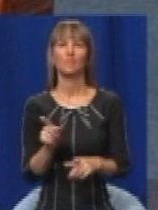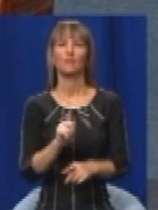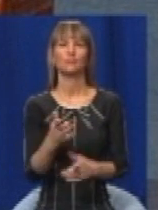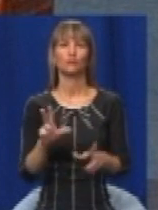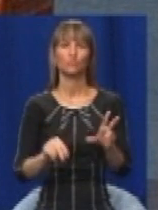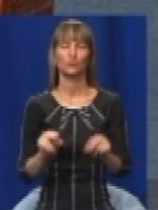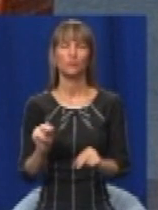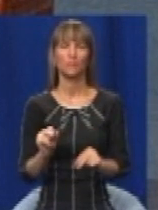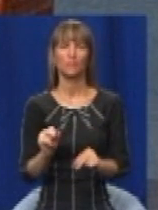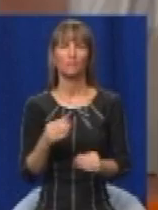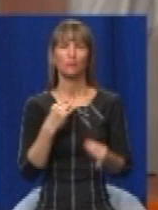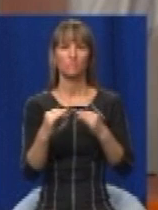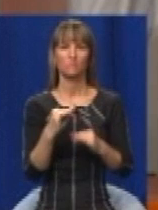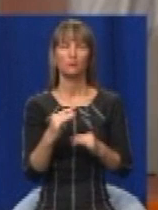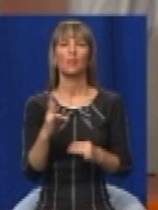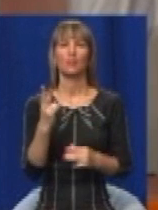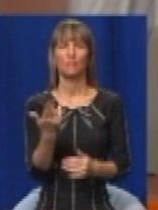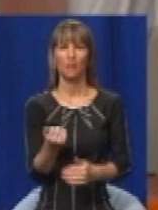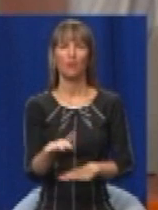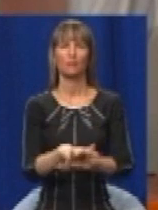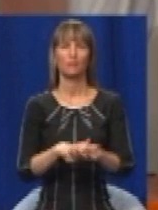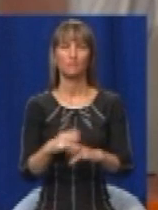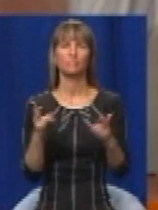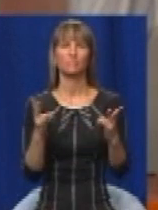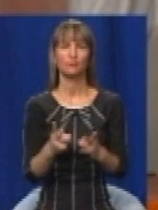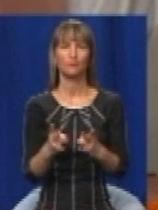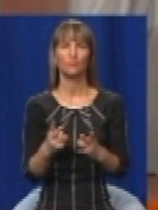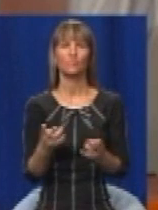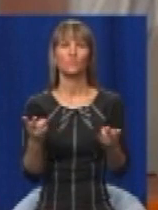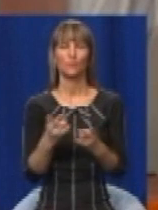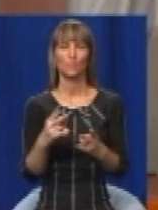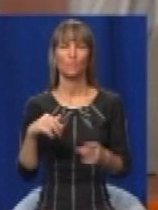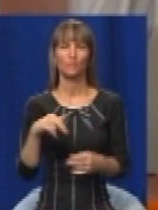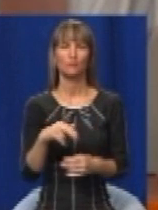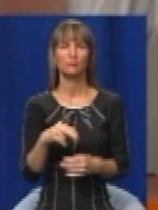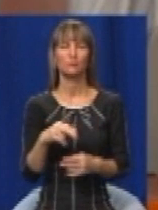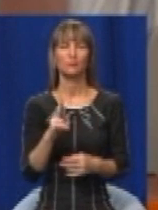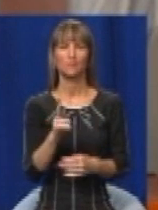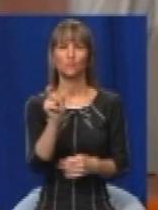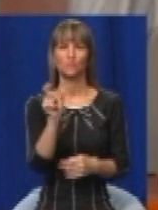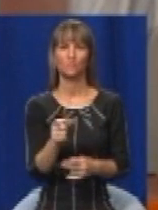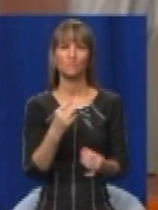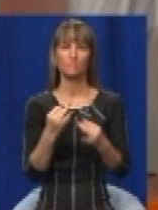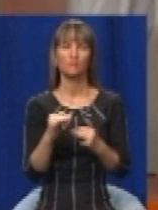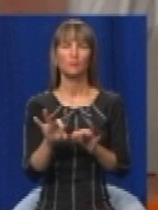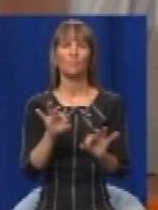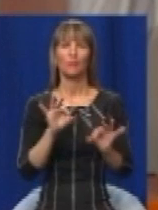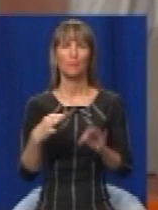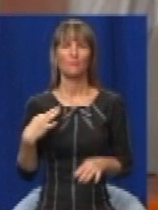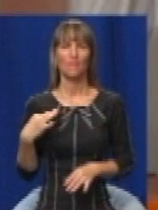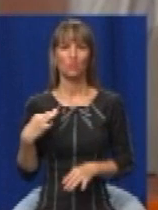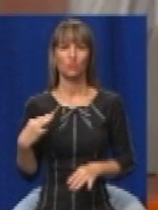вважаєш, комунікабельність має? Ну, на ринку, да, тому що треба знайти підхід до чоловіка, допустим, чоловік прийшов вибирати собі